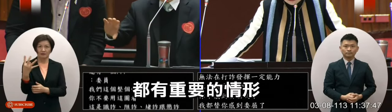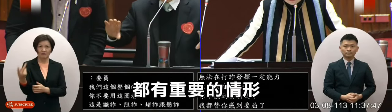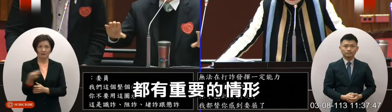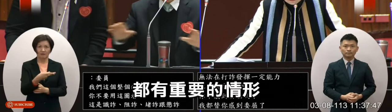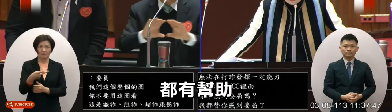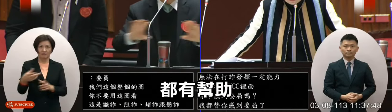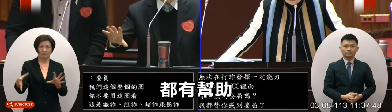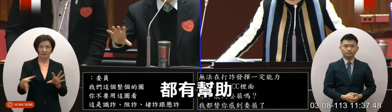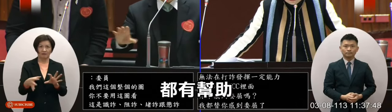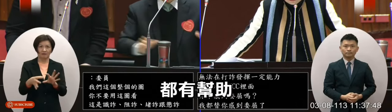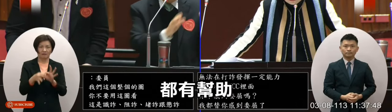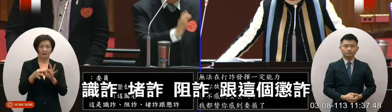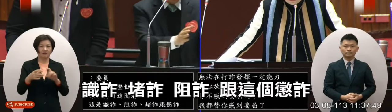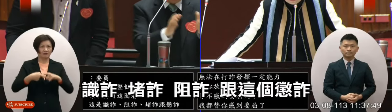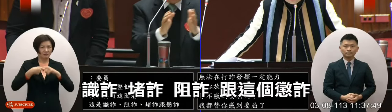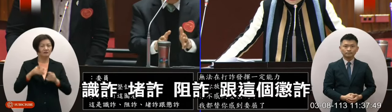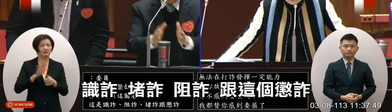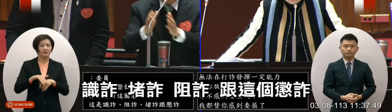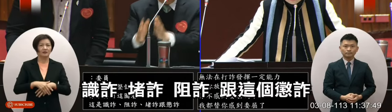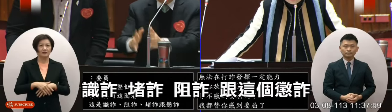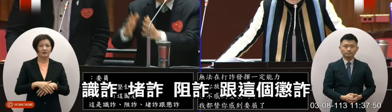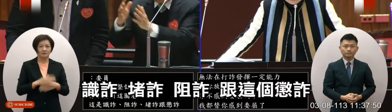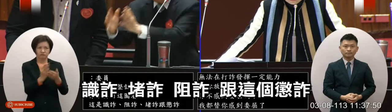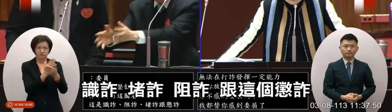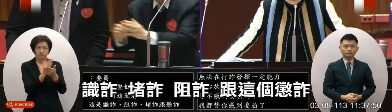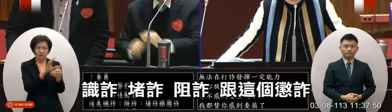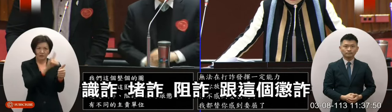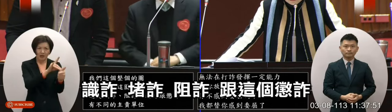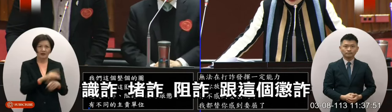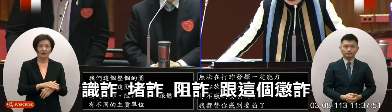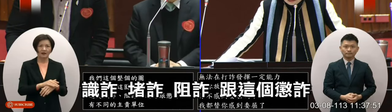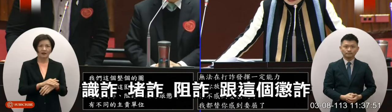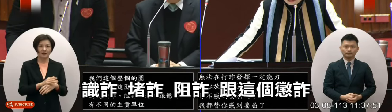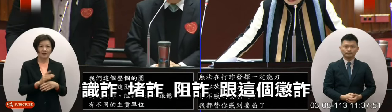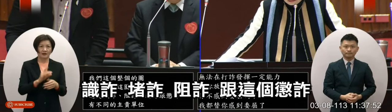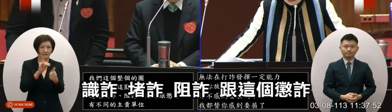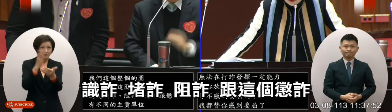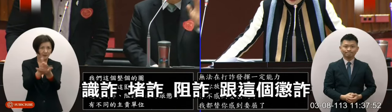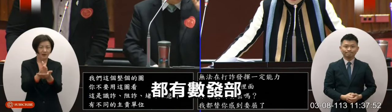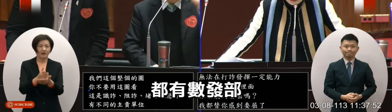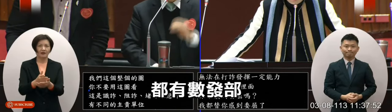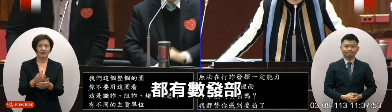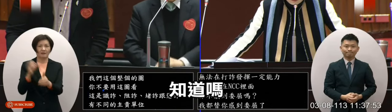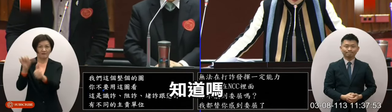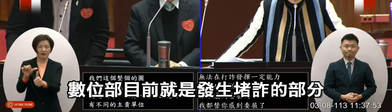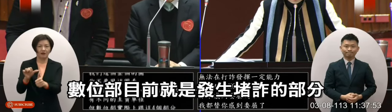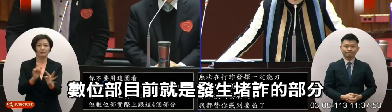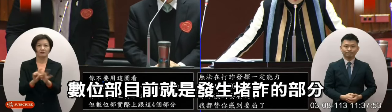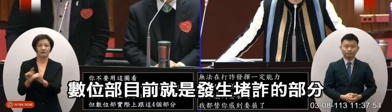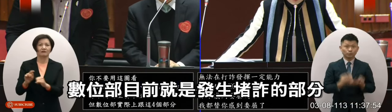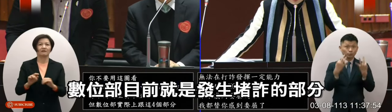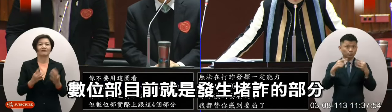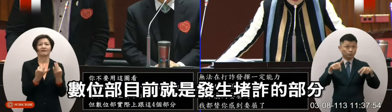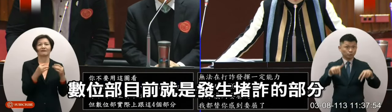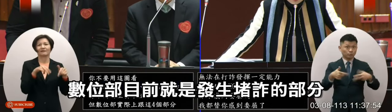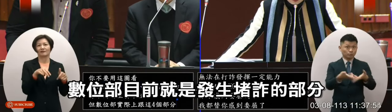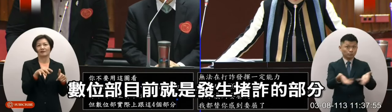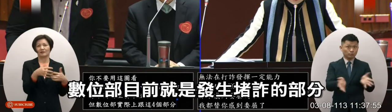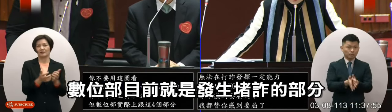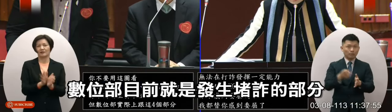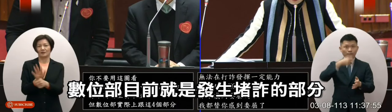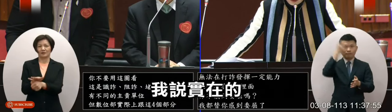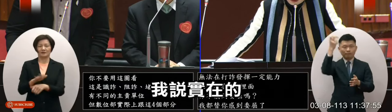的情形，都有帮助。市诈、赌诈、主诈跟这个惩诈都有帮助。 知道啊，数位部目前就是发